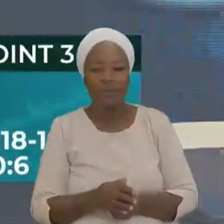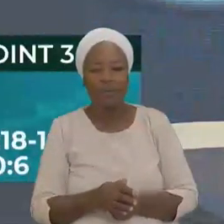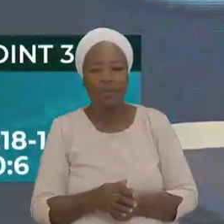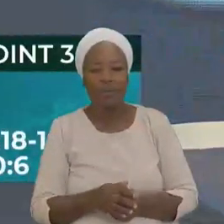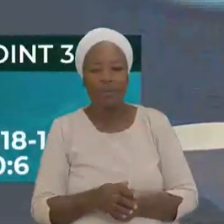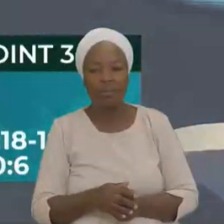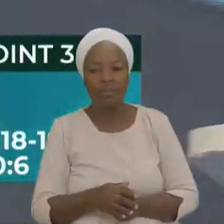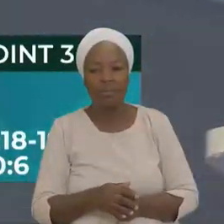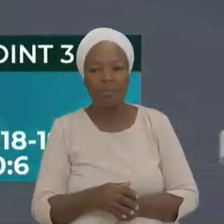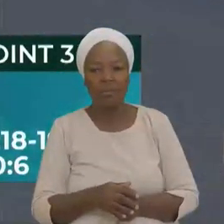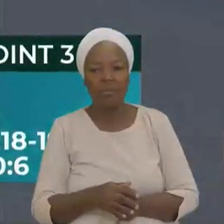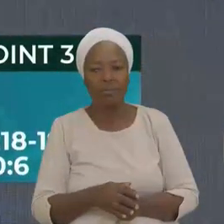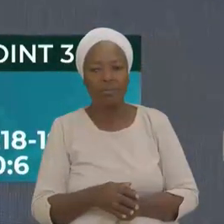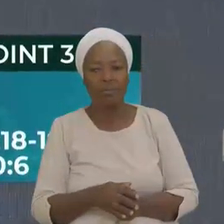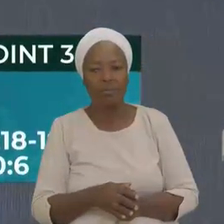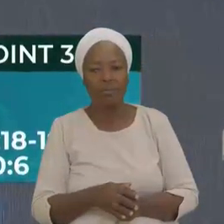avec lui.